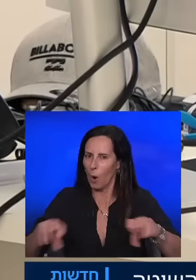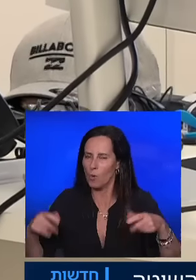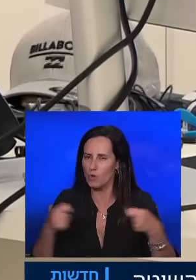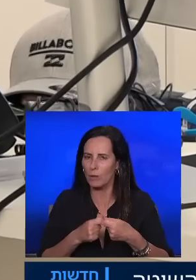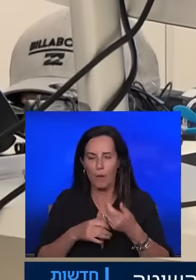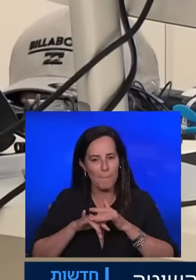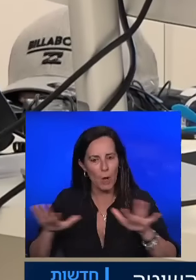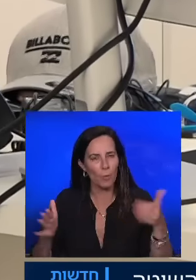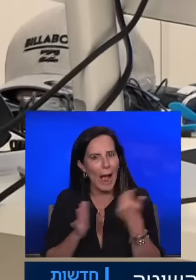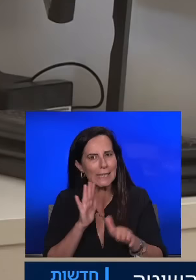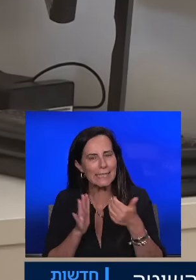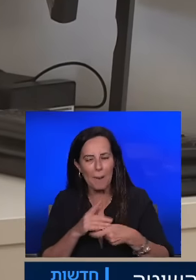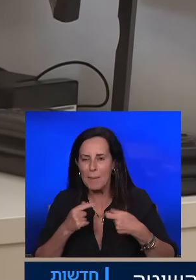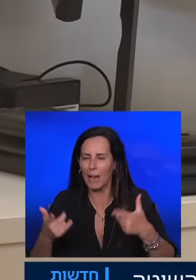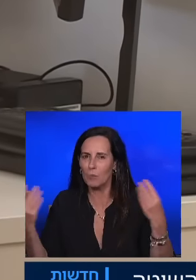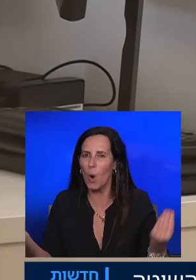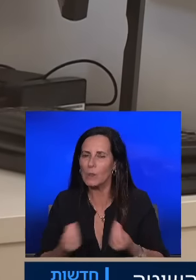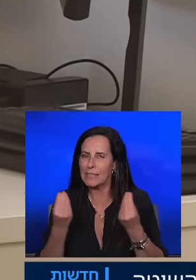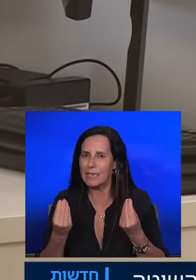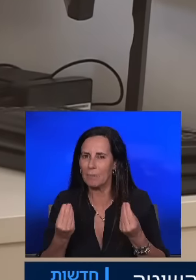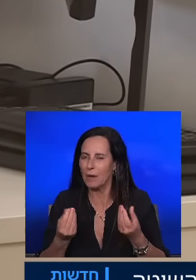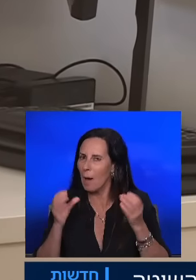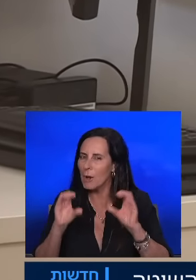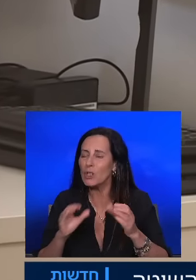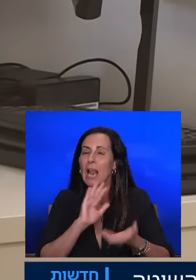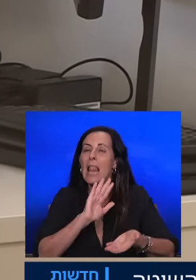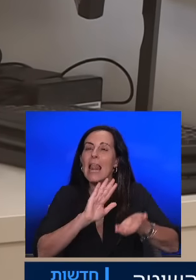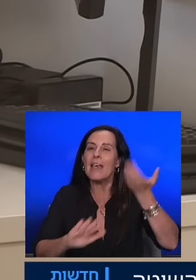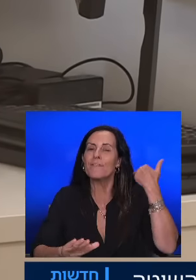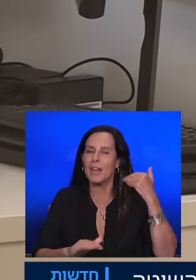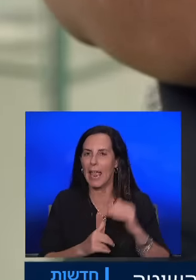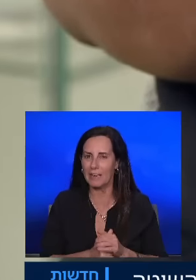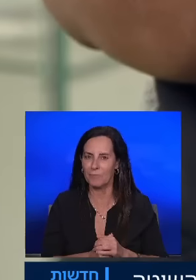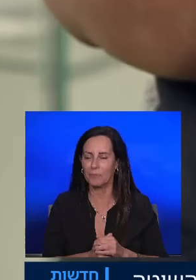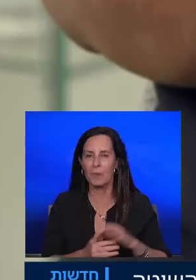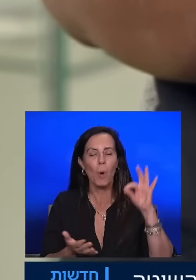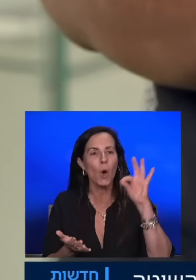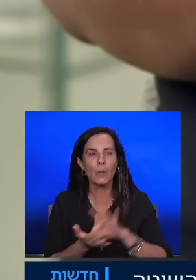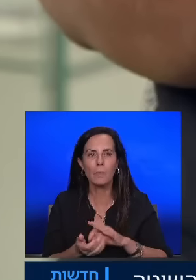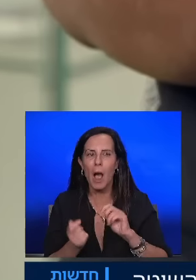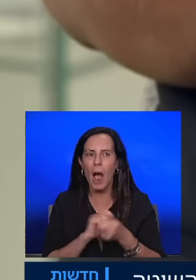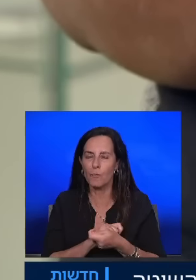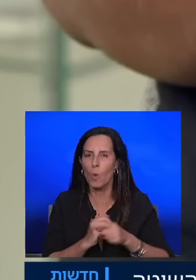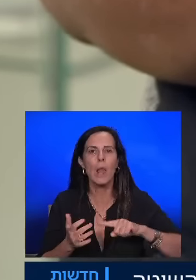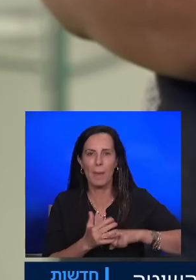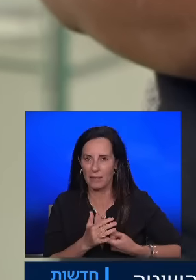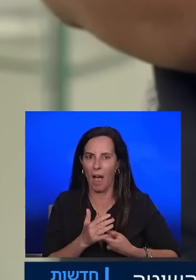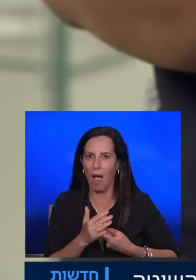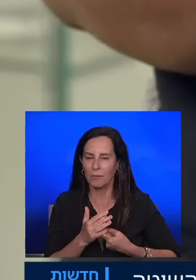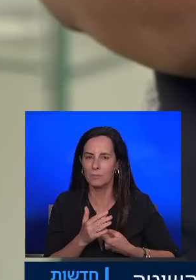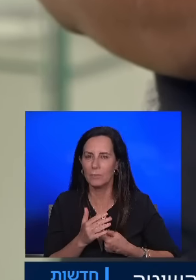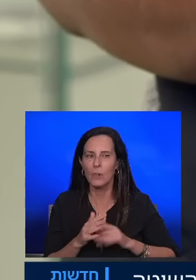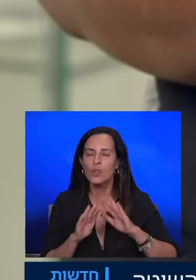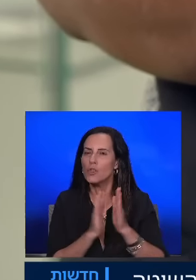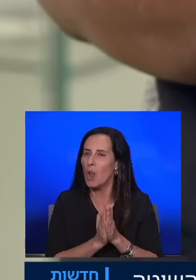והמיליונים החסרים ממכירת מוצרי האוויר למשקיעים עוד הרבה לפני שנכנסו. מאותו רגע הם הפכו למטרה שכל